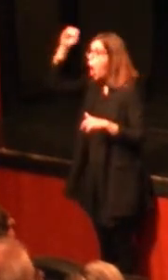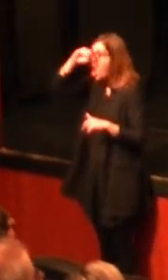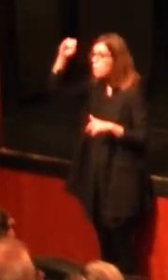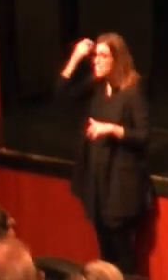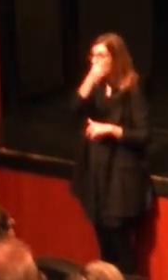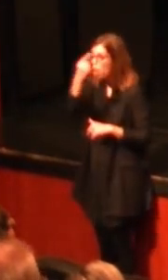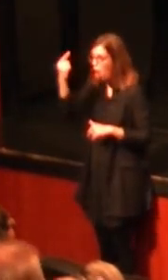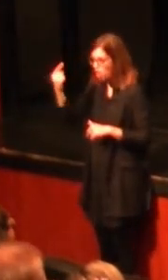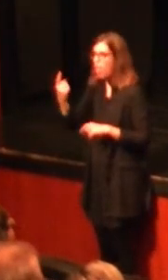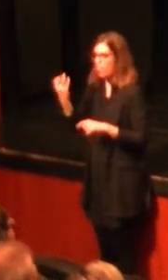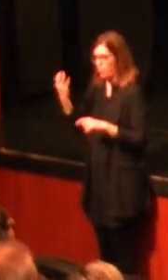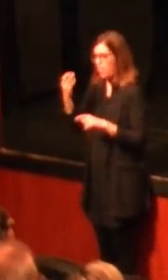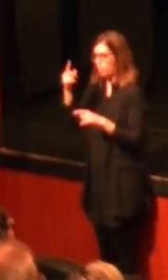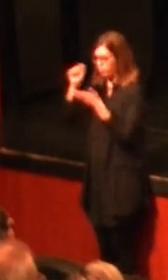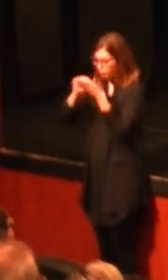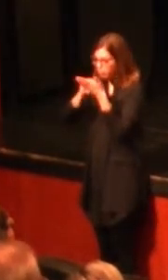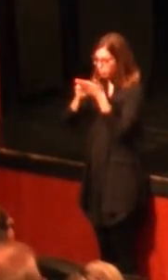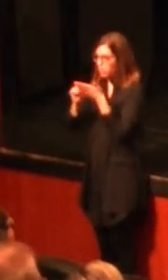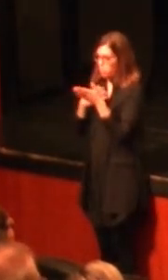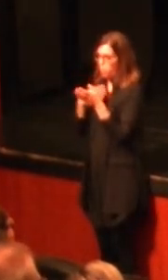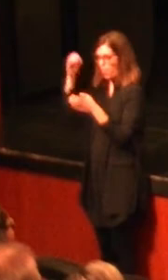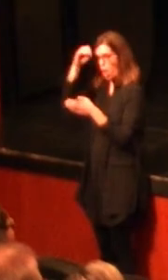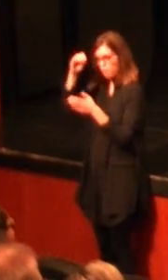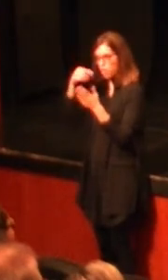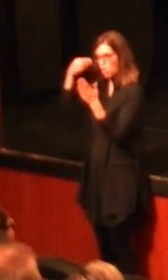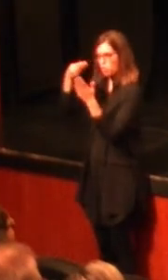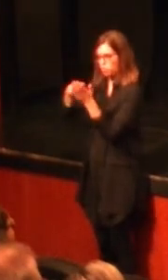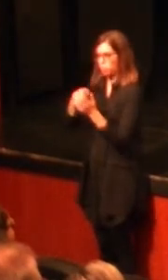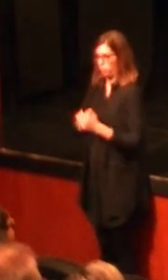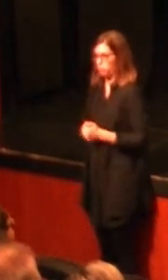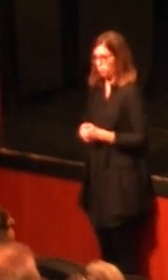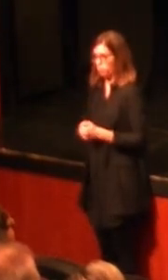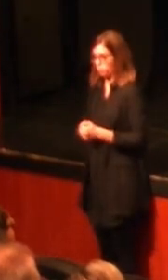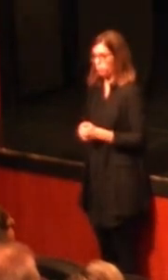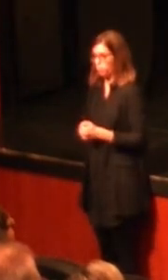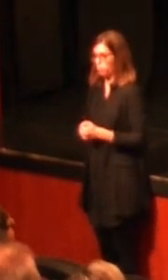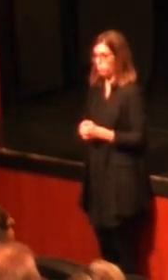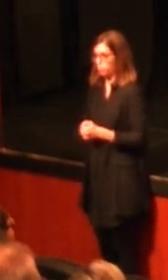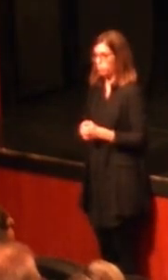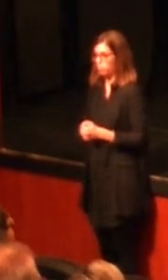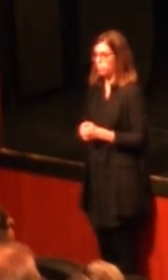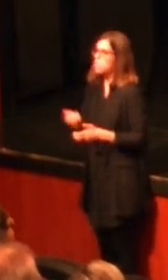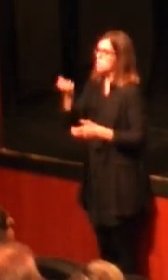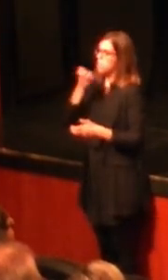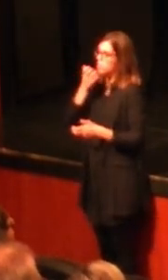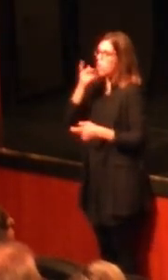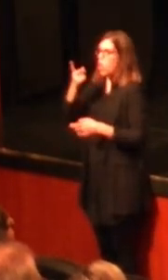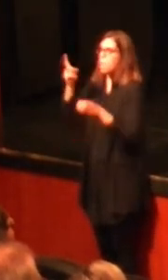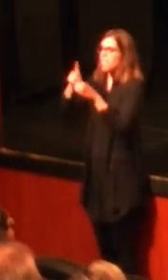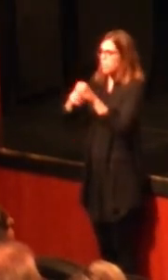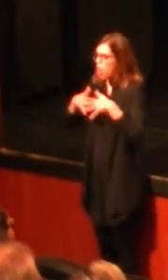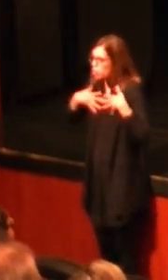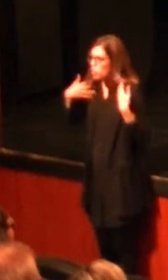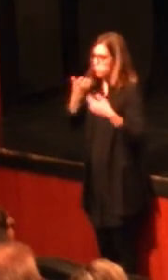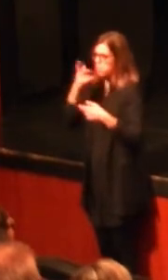Val? Us podeu estar pensant també, bueno, tot això, molt bé la informació, què puc fer jo? Bueno, doncs us deia, participar amb il·lusió de les coses que es